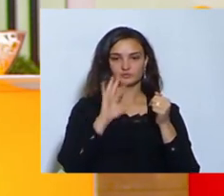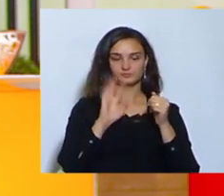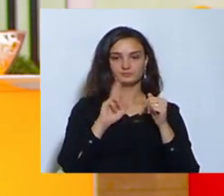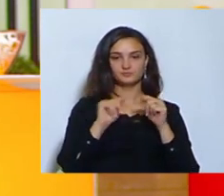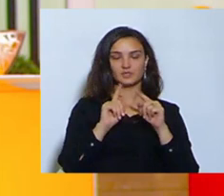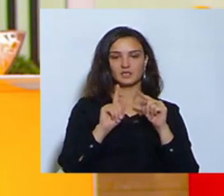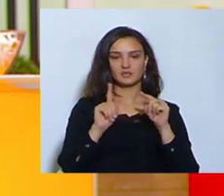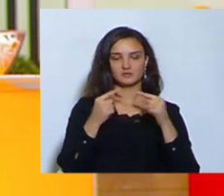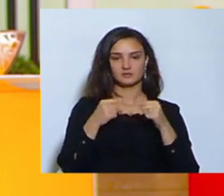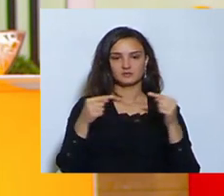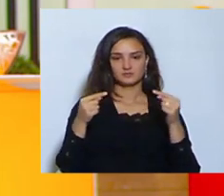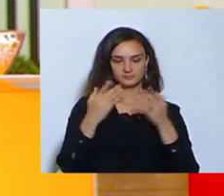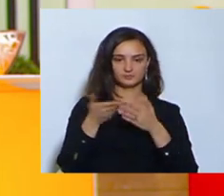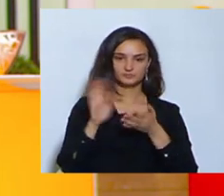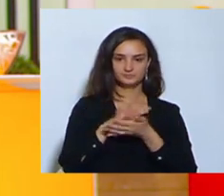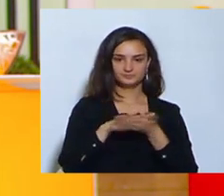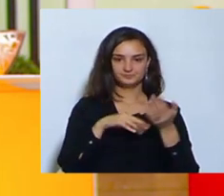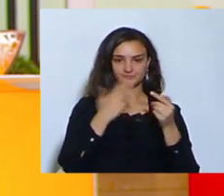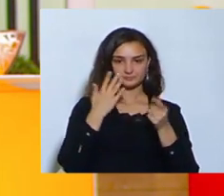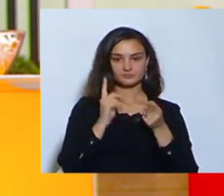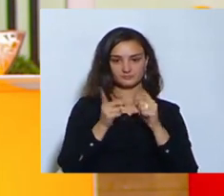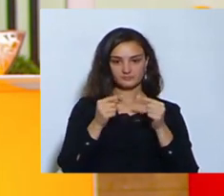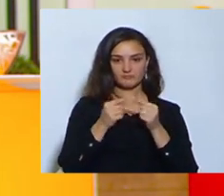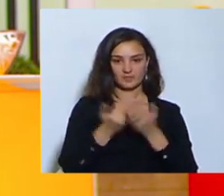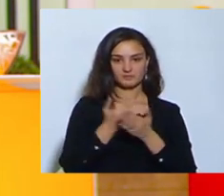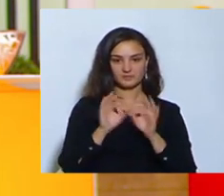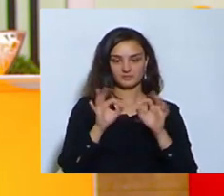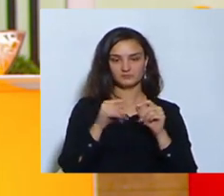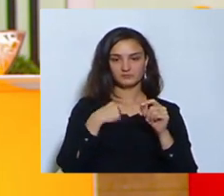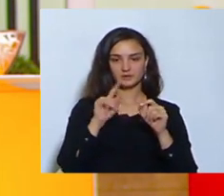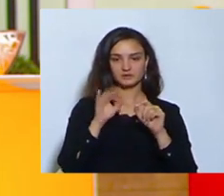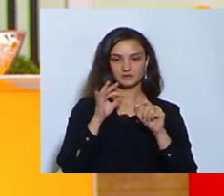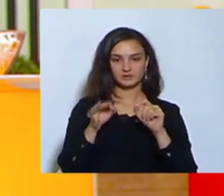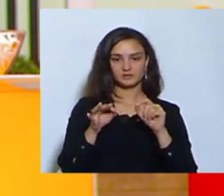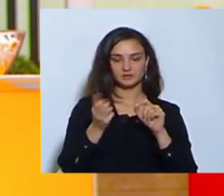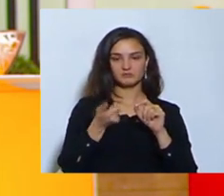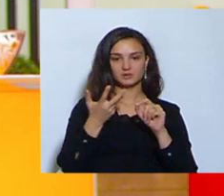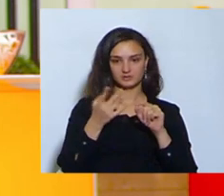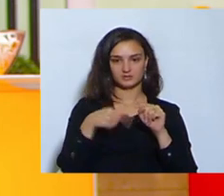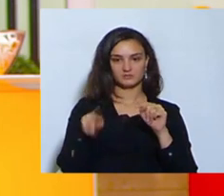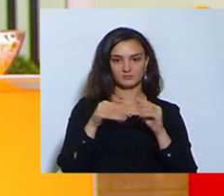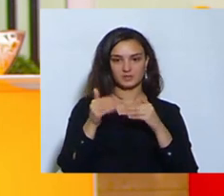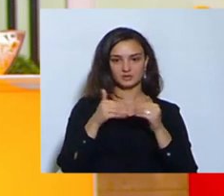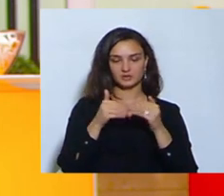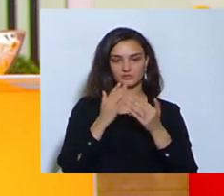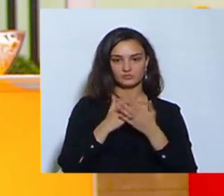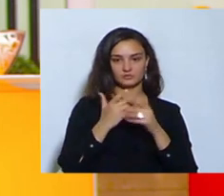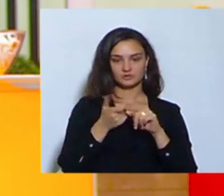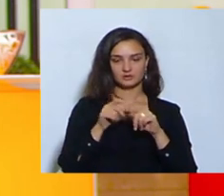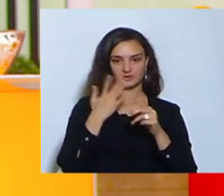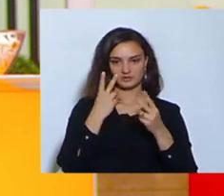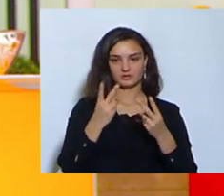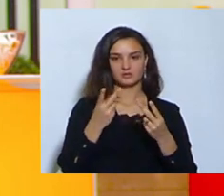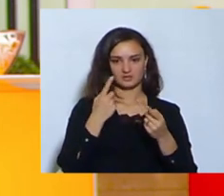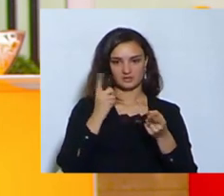კიდევ რა ვერსიები გვაქვს. მოდით გავაგრძელოთ, რამდენად რეალისტურია ამბავი, რაც ახლა მე მოვყევი. რამდენად გაქვთ თქვენს პრაქტიკაში? ძალიან რეალისტურია